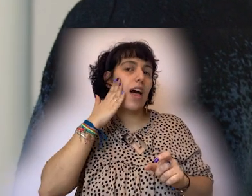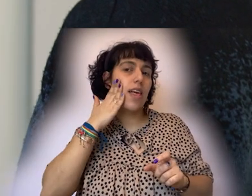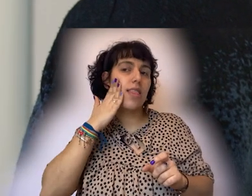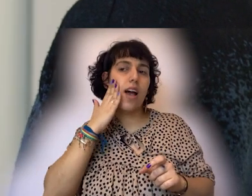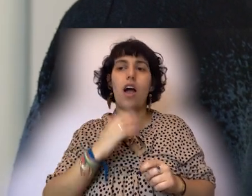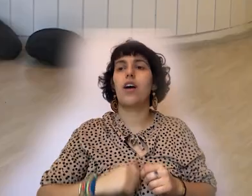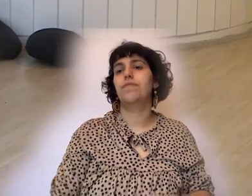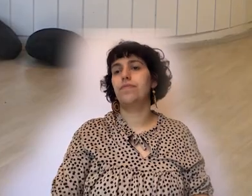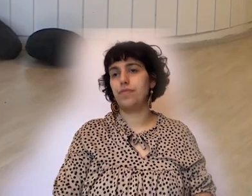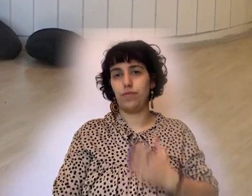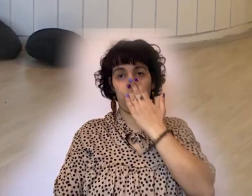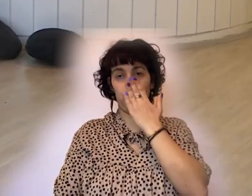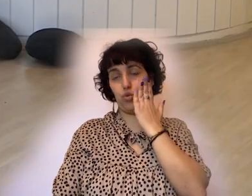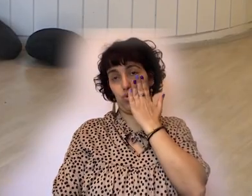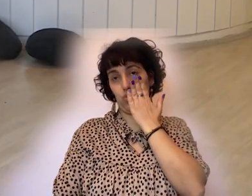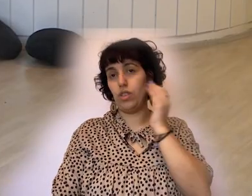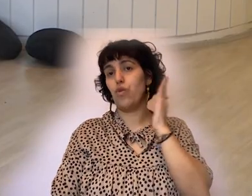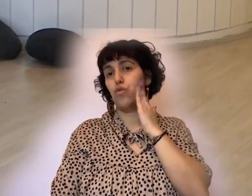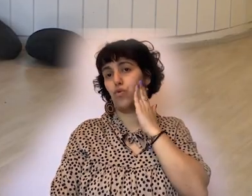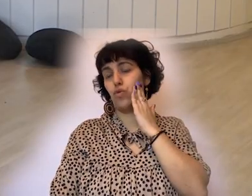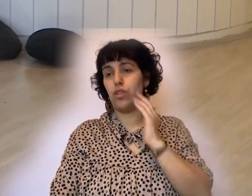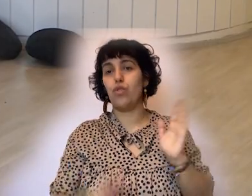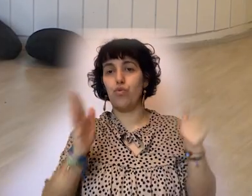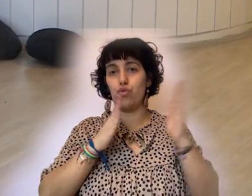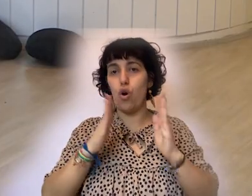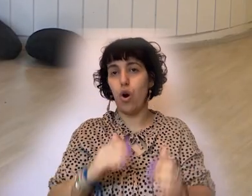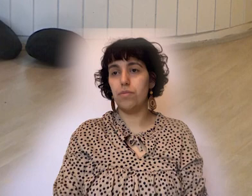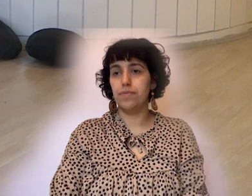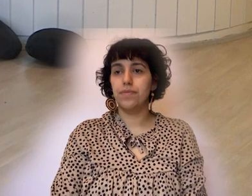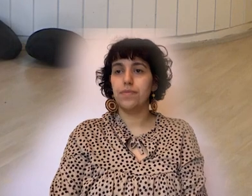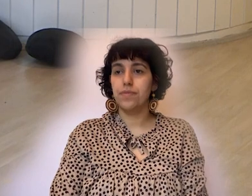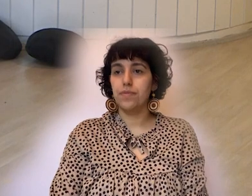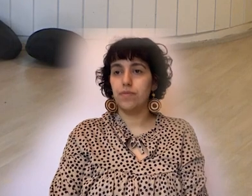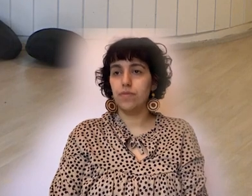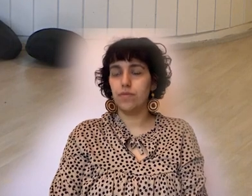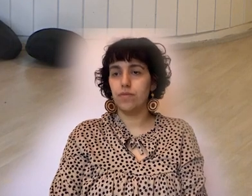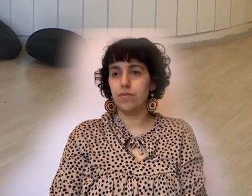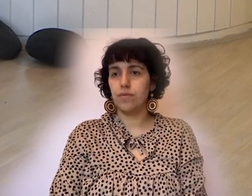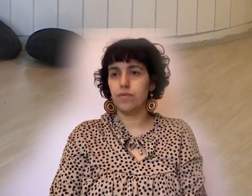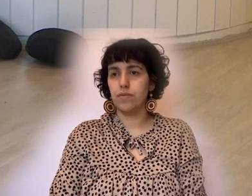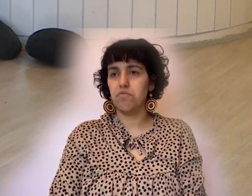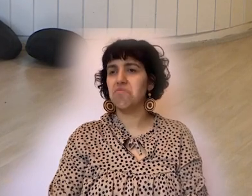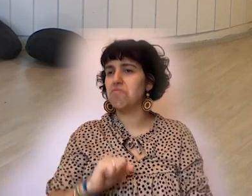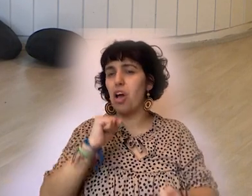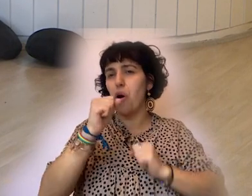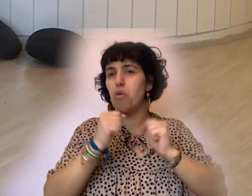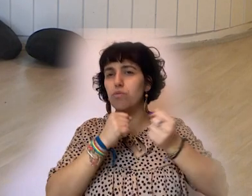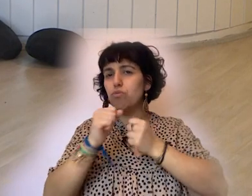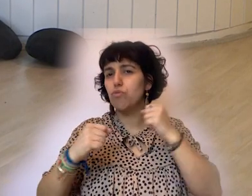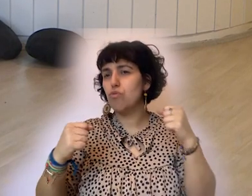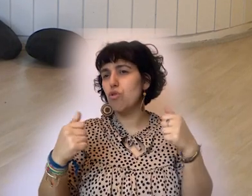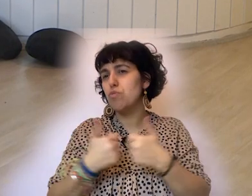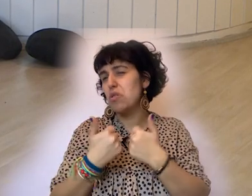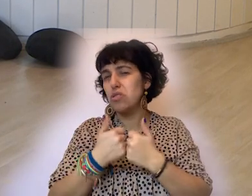zaten burada hani boks maçlarında belki görüyorsunuz işte hiçbir şey yok Sadece Şuraya bir yumruk geliyor adam bir anda bütün